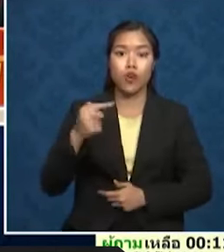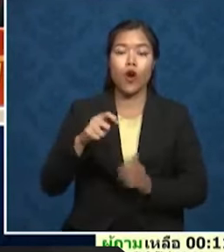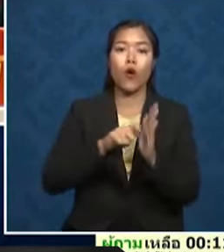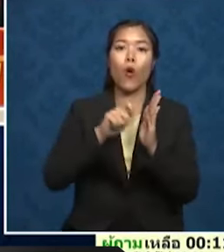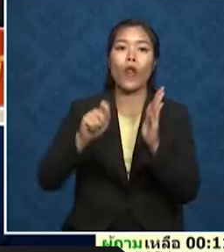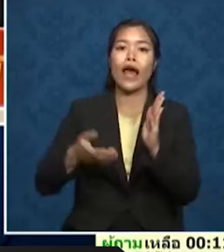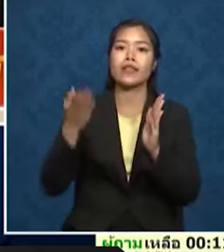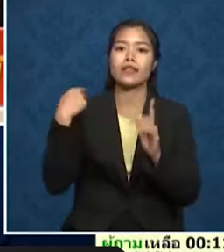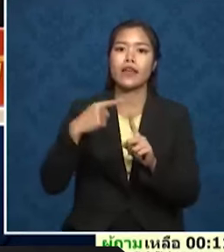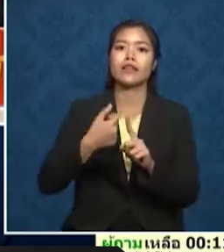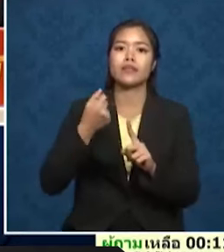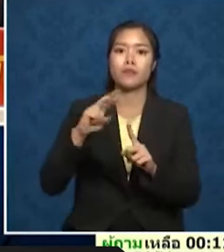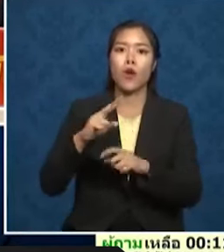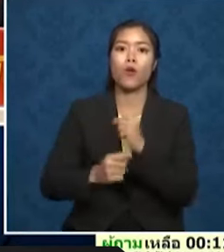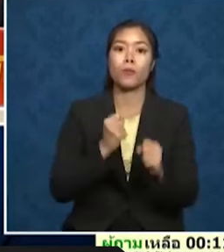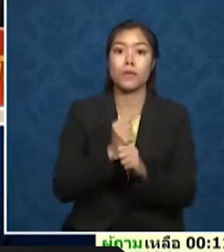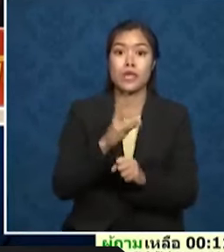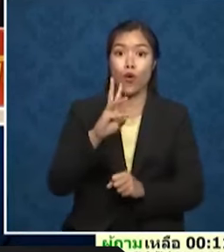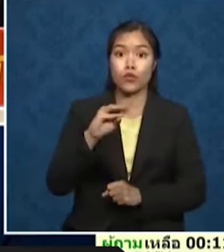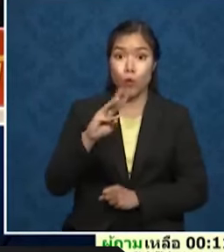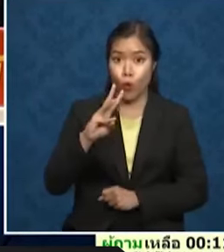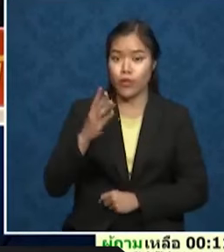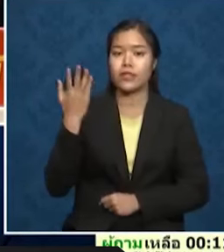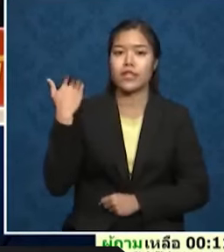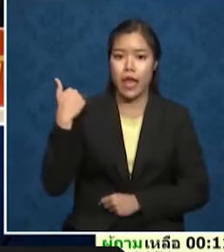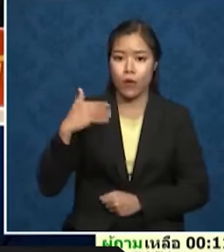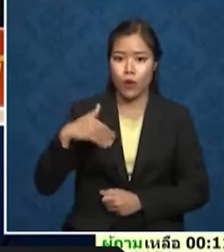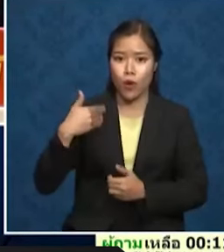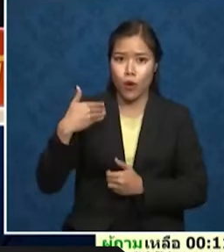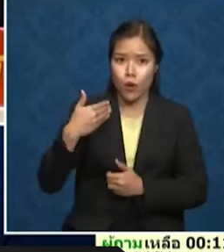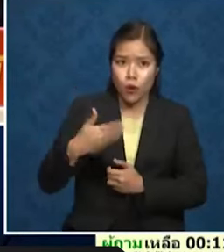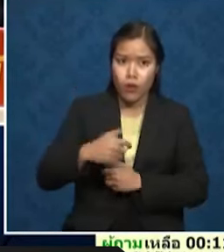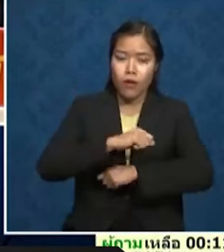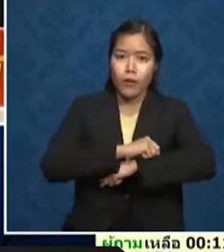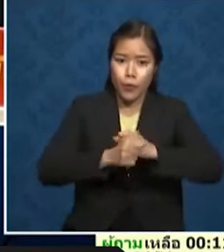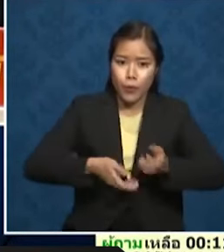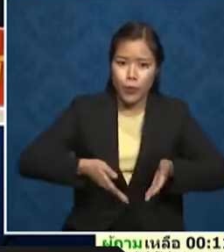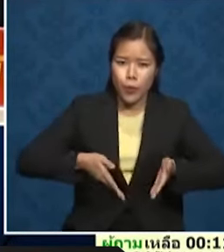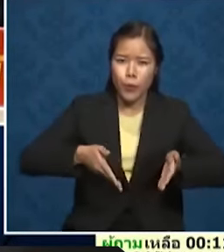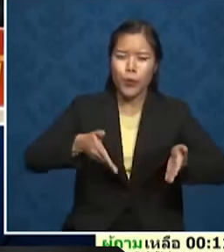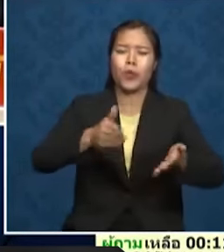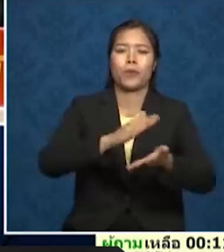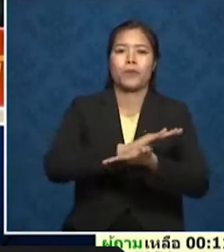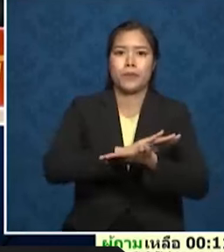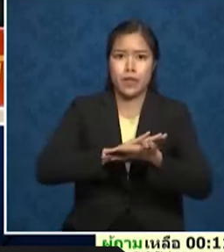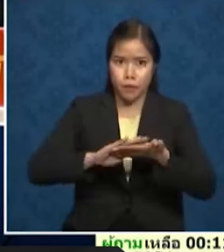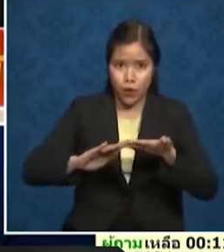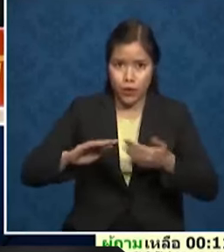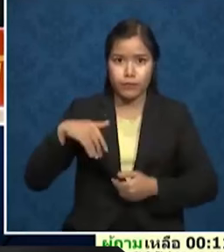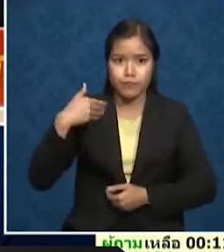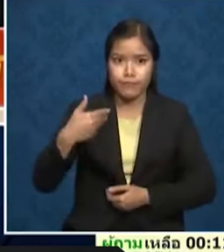มปีที่แล้วที่ผ่านมาต่อเนื่องไปจนกว่าการก่อสร้างจะเสร็จสมบูรณ์สำหรับรถ